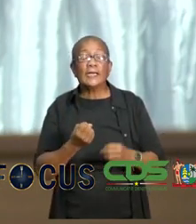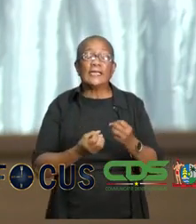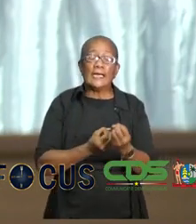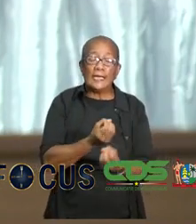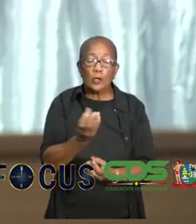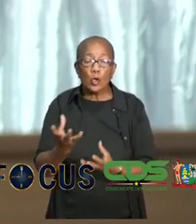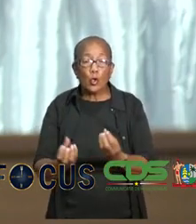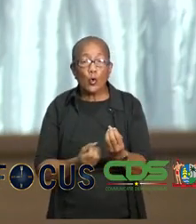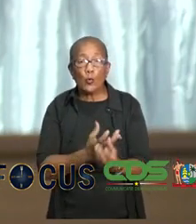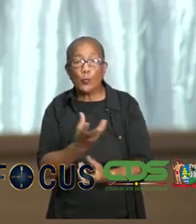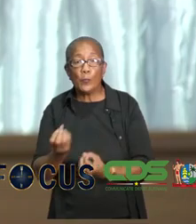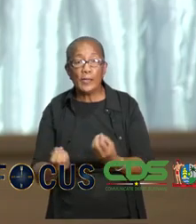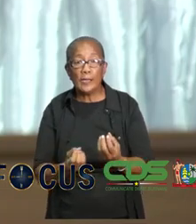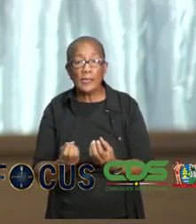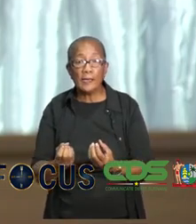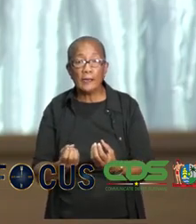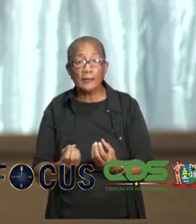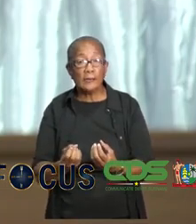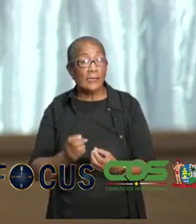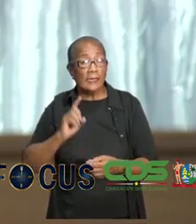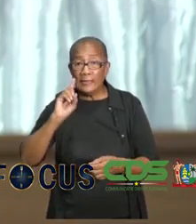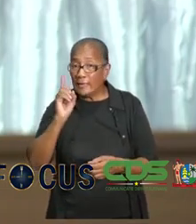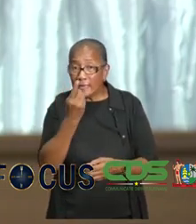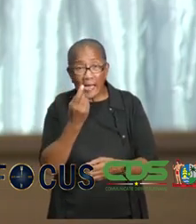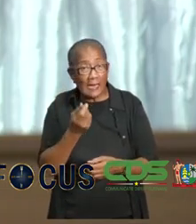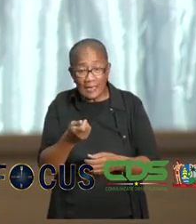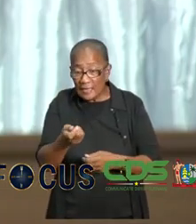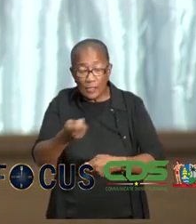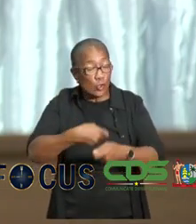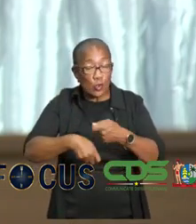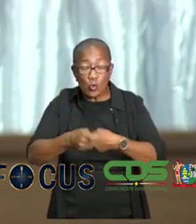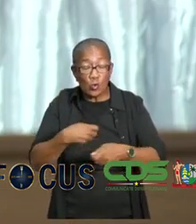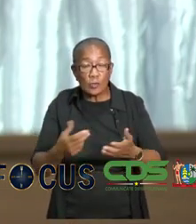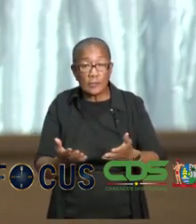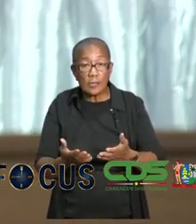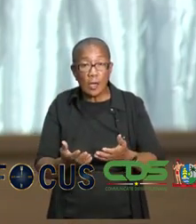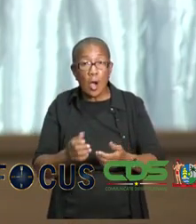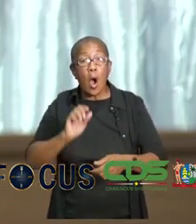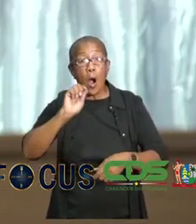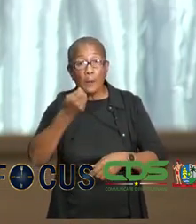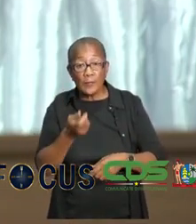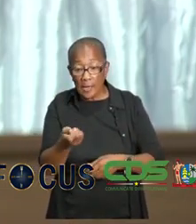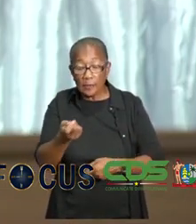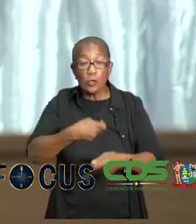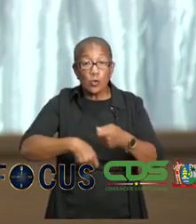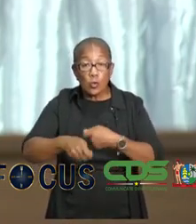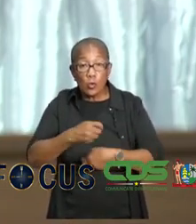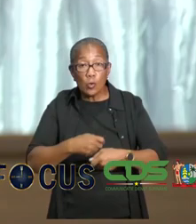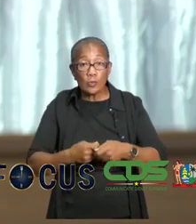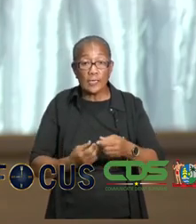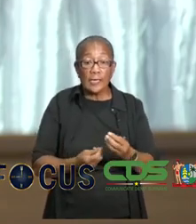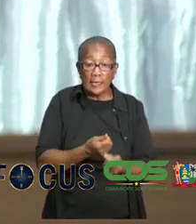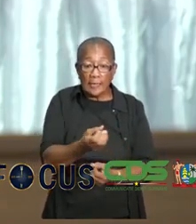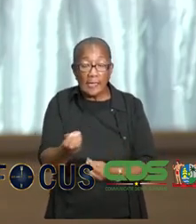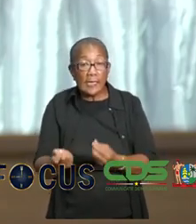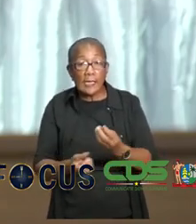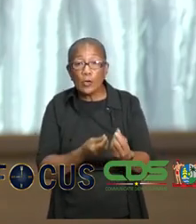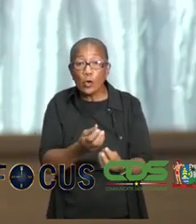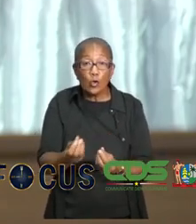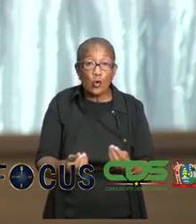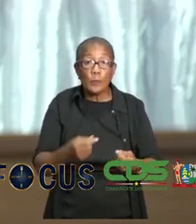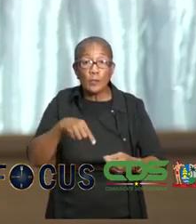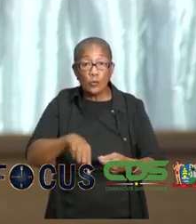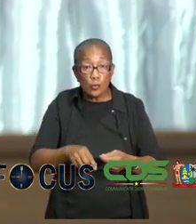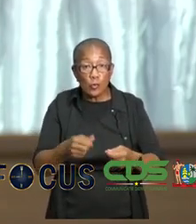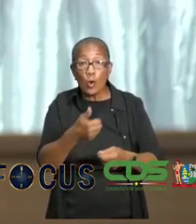economie, de zaken, niet zozeer de koers, want nogmaals, de koers als we de economie, de economische grootheden op